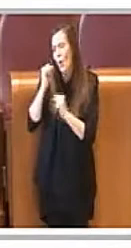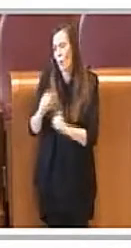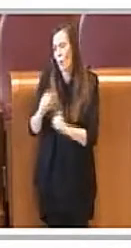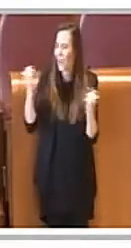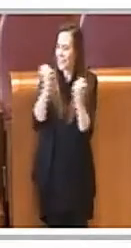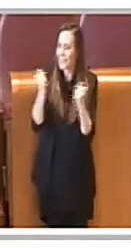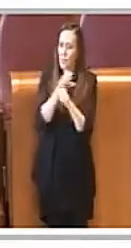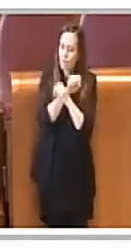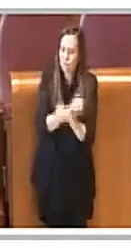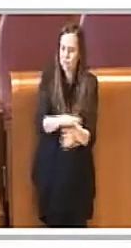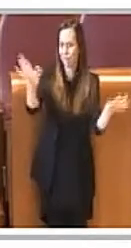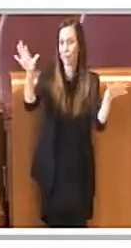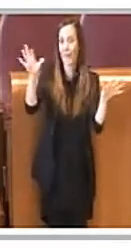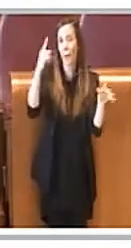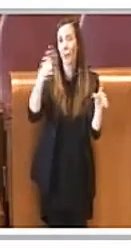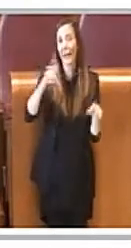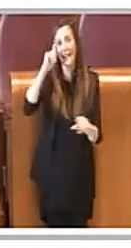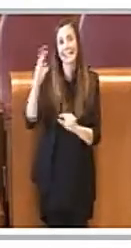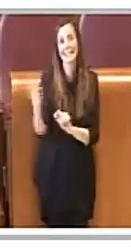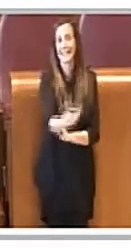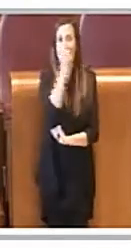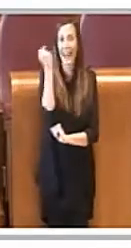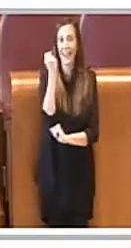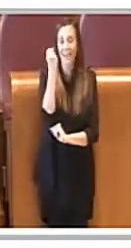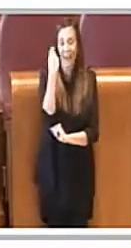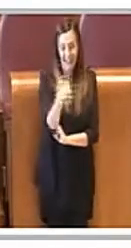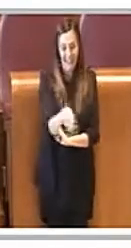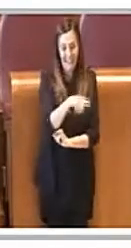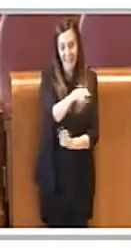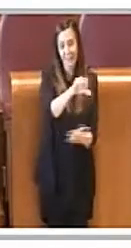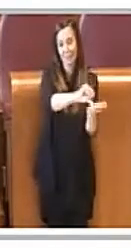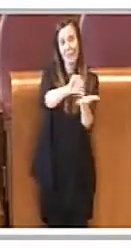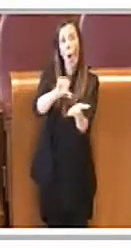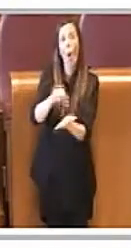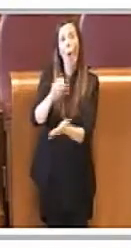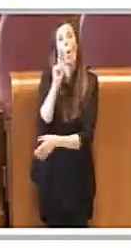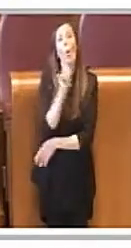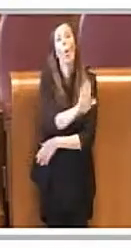solidarietà per salvare questi presidi di cultura. Grazie, Presidente.